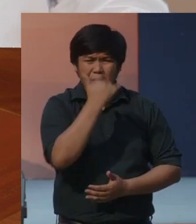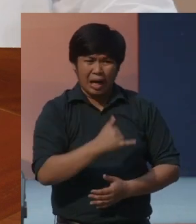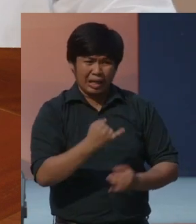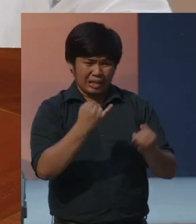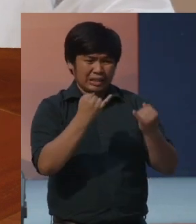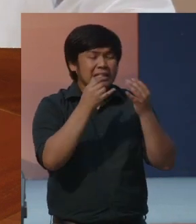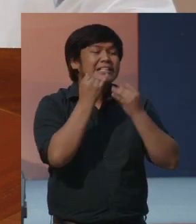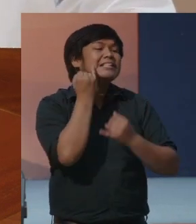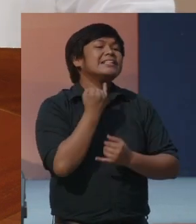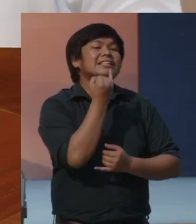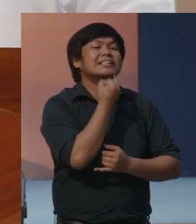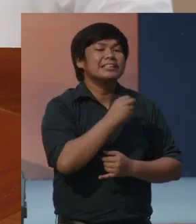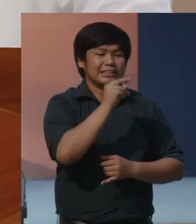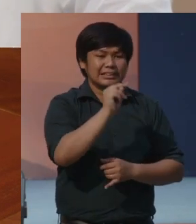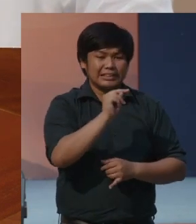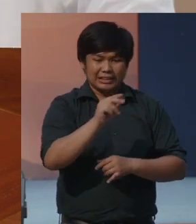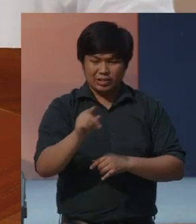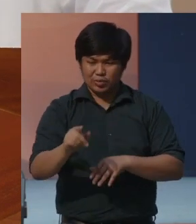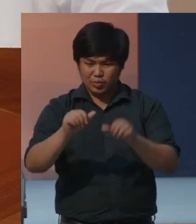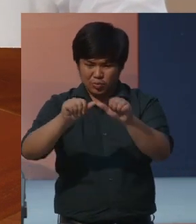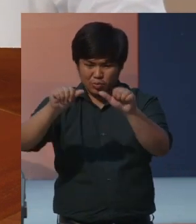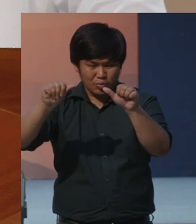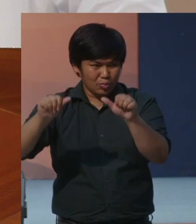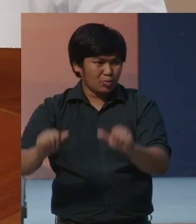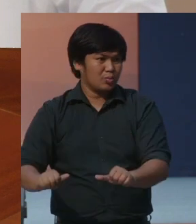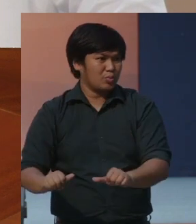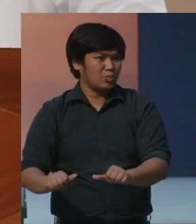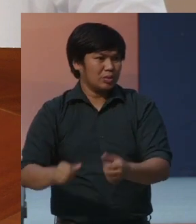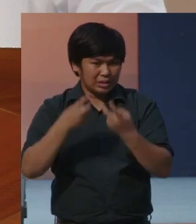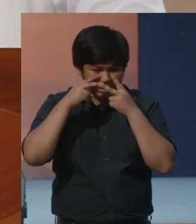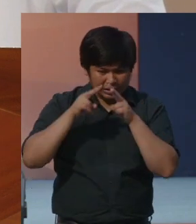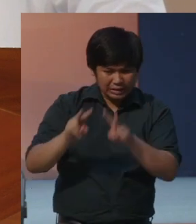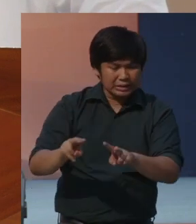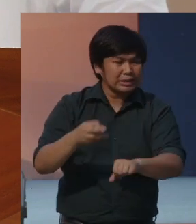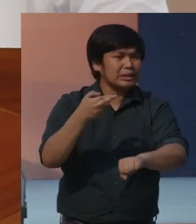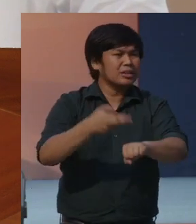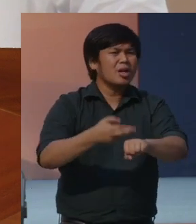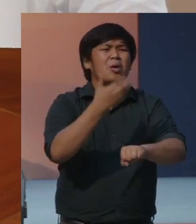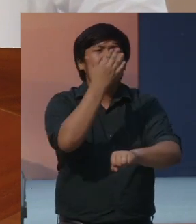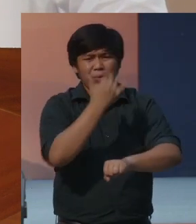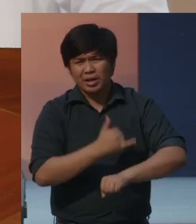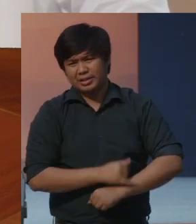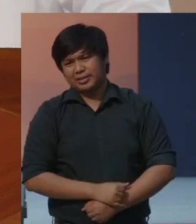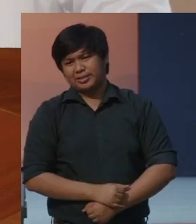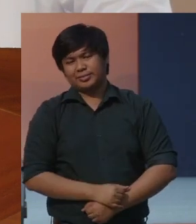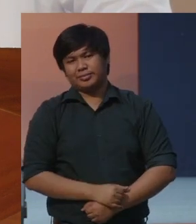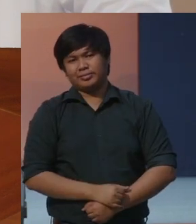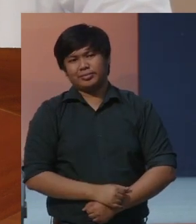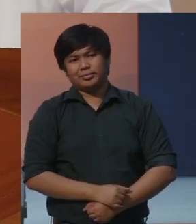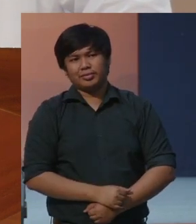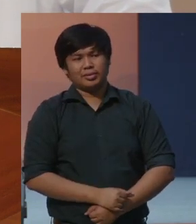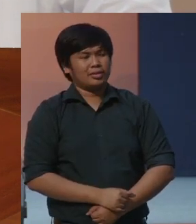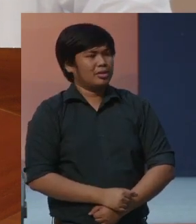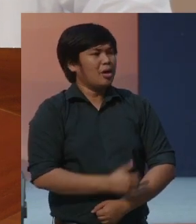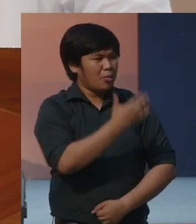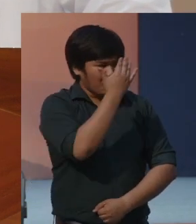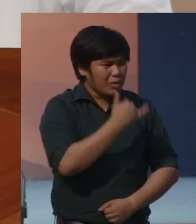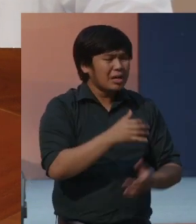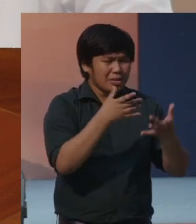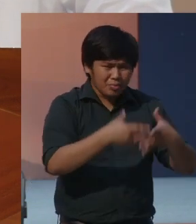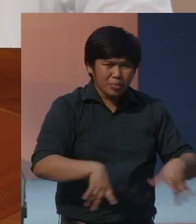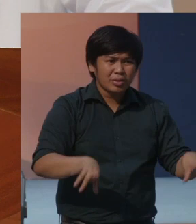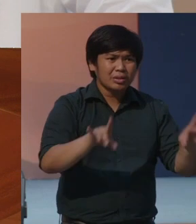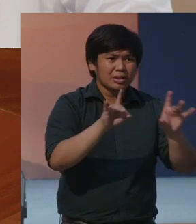na malaman at makita yung mga stones na yon? Isang reminder. Bakit po importante